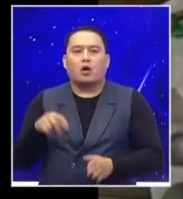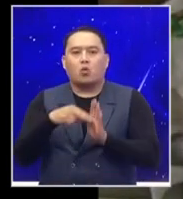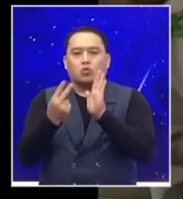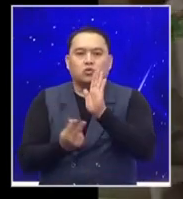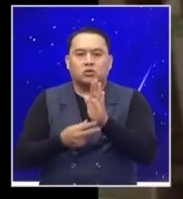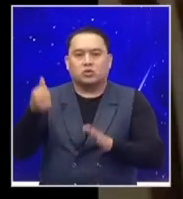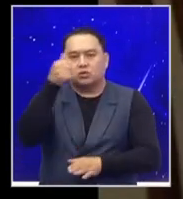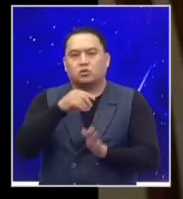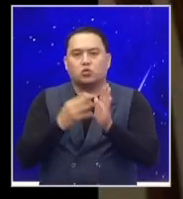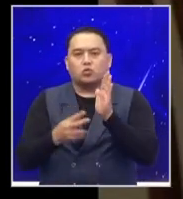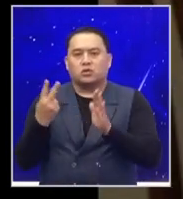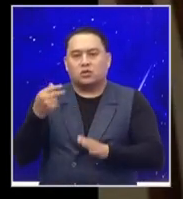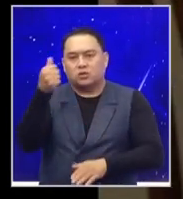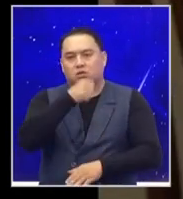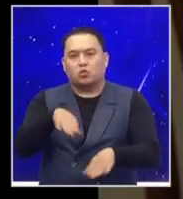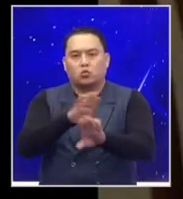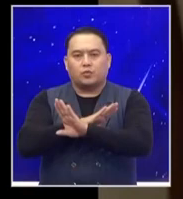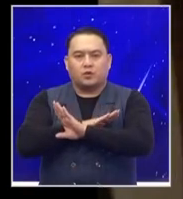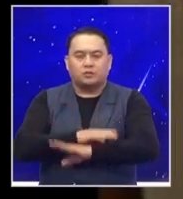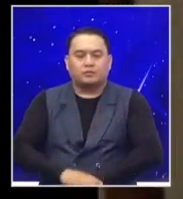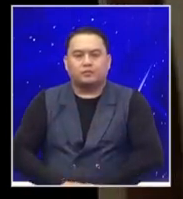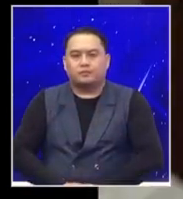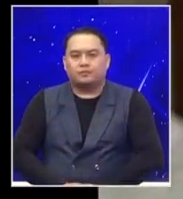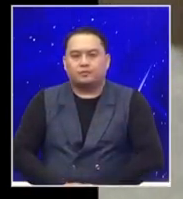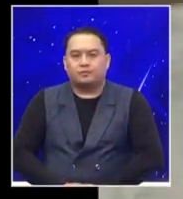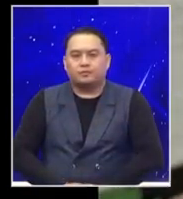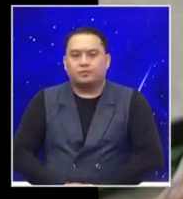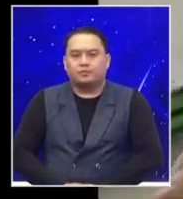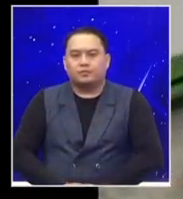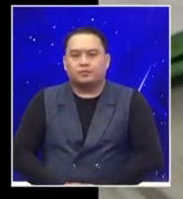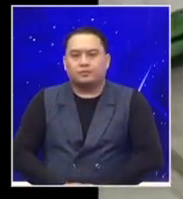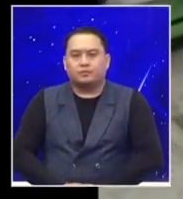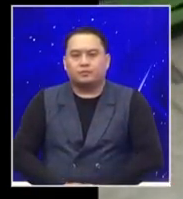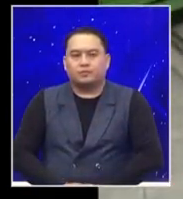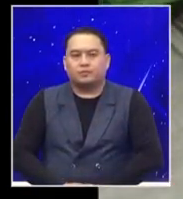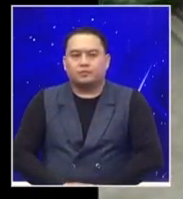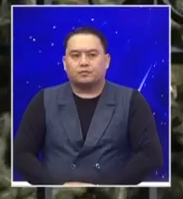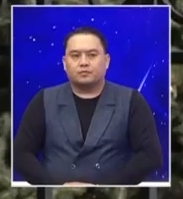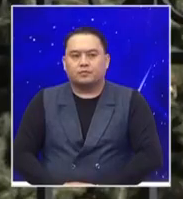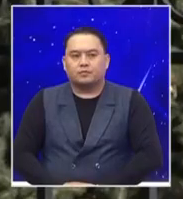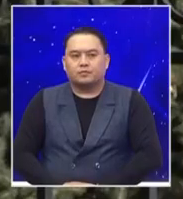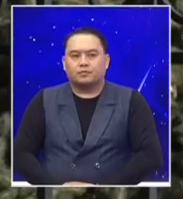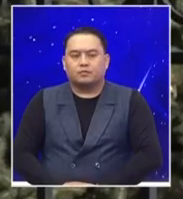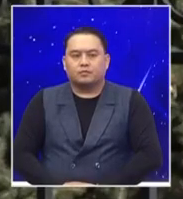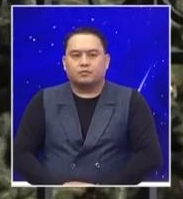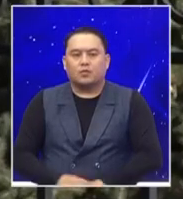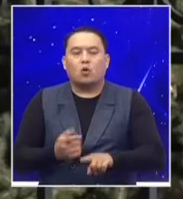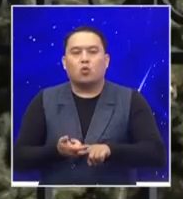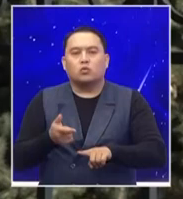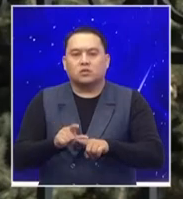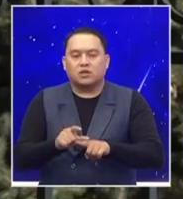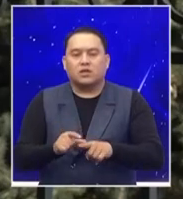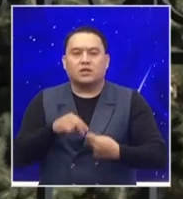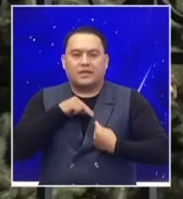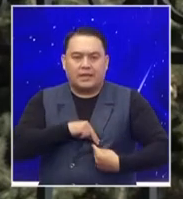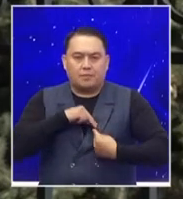жылы 92 жасында дүниеден озды. осы еңбектер үшін